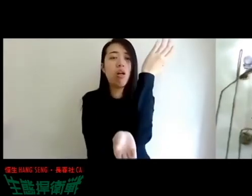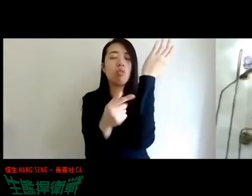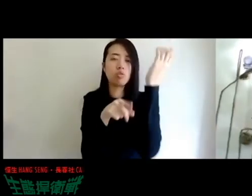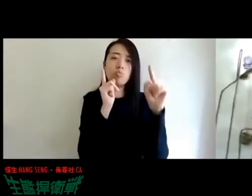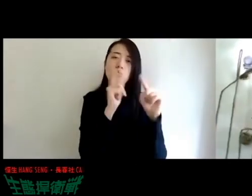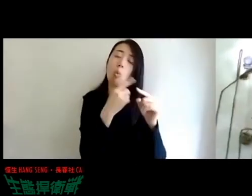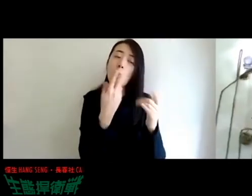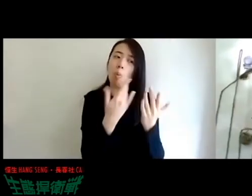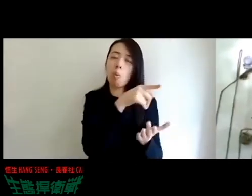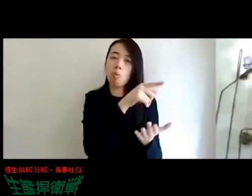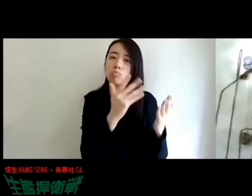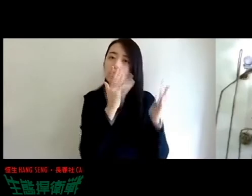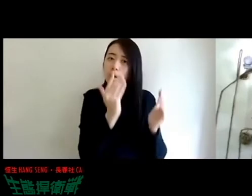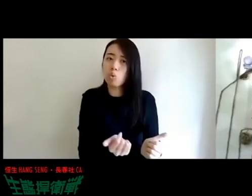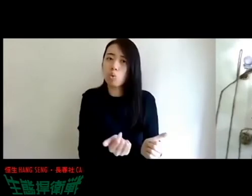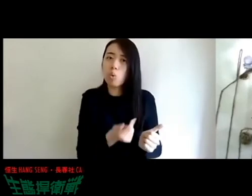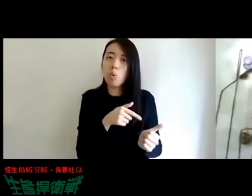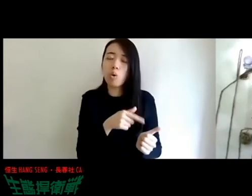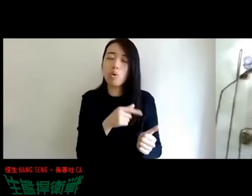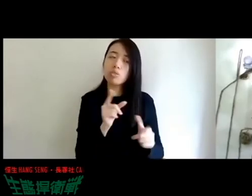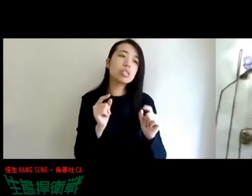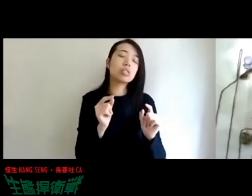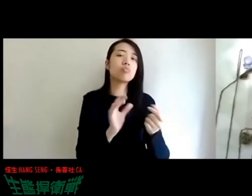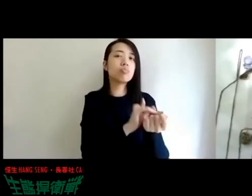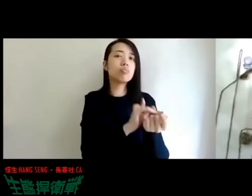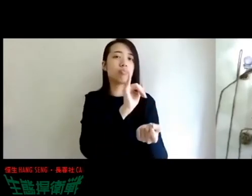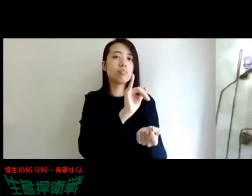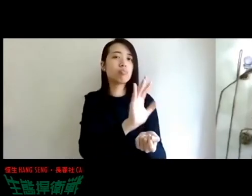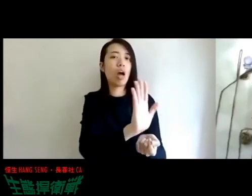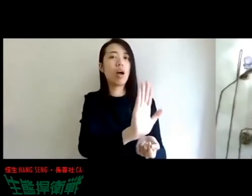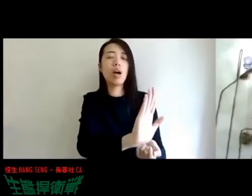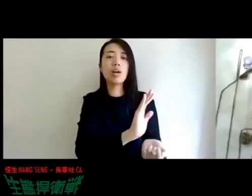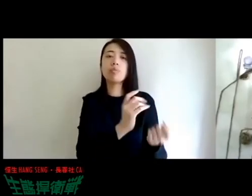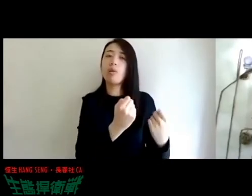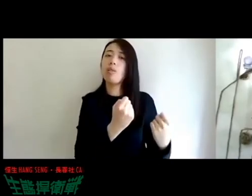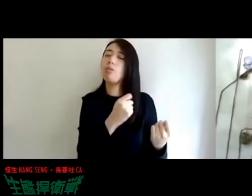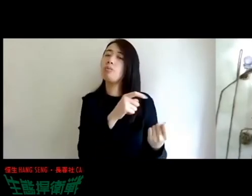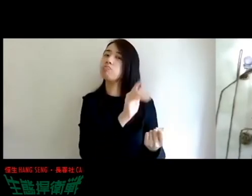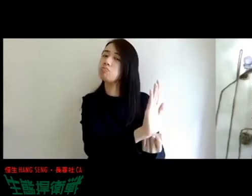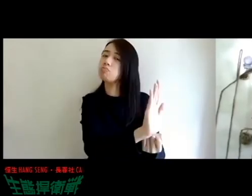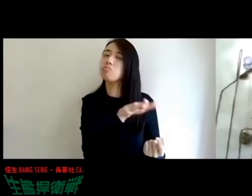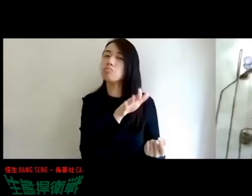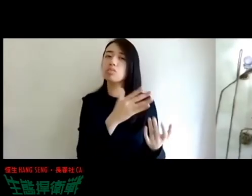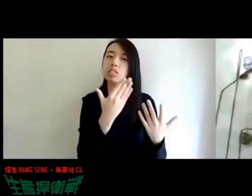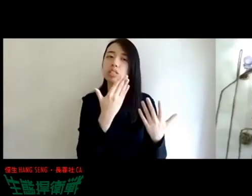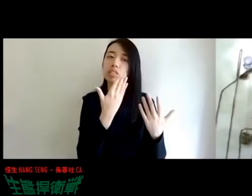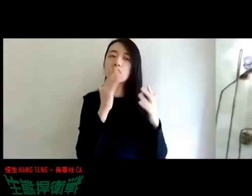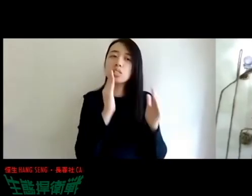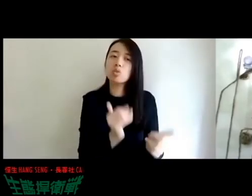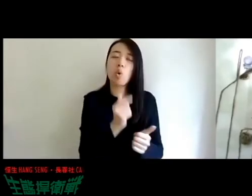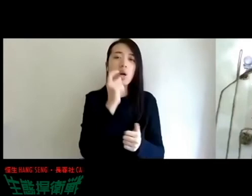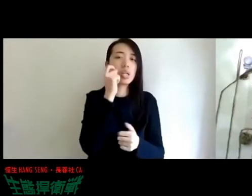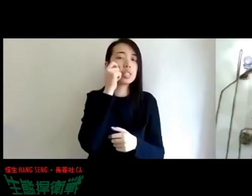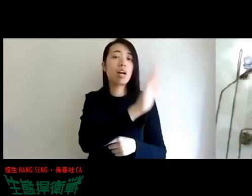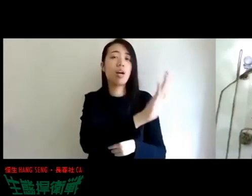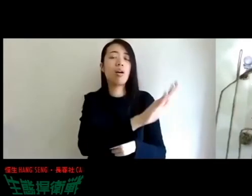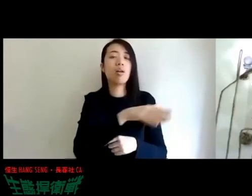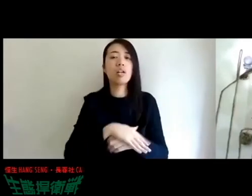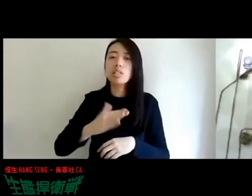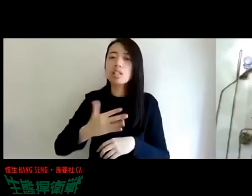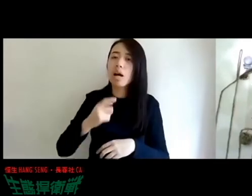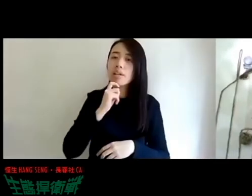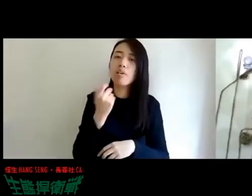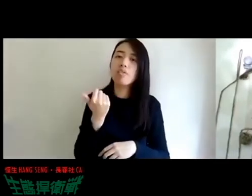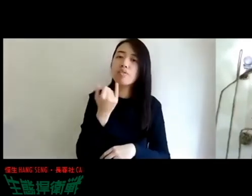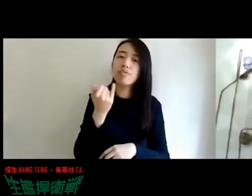即係佢冇问题嘅，佢係咁样。但是如果有些樹木它本身不是應該